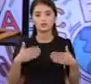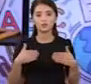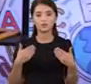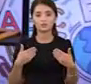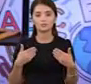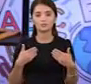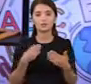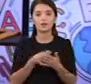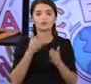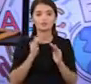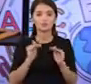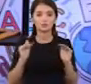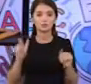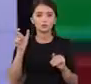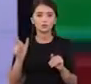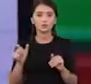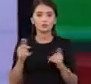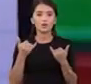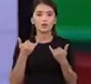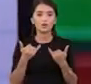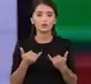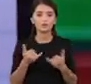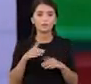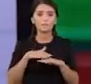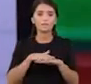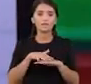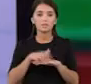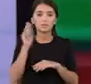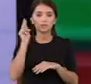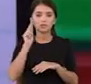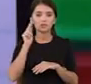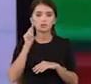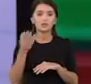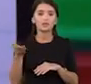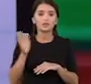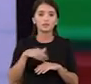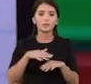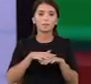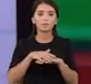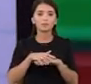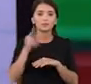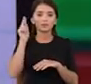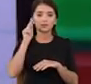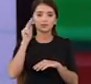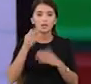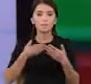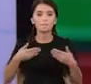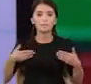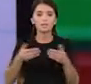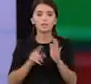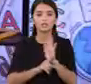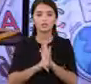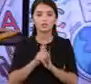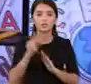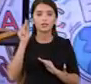Assalomu alaykum aziz o'quvchilarim. Hozir matematika darsi. Keling, matematika darsimizni birgalikda